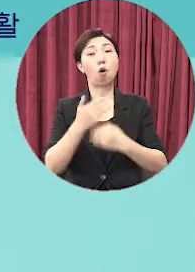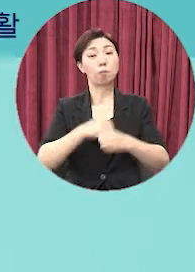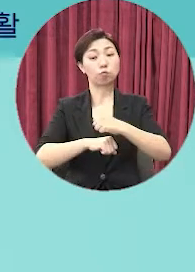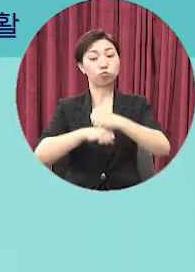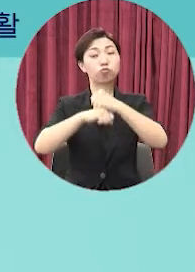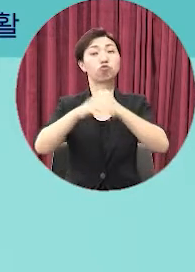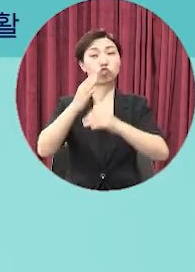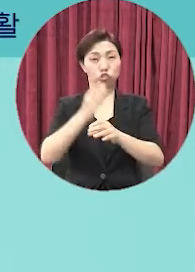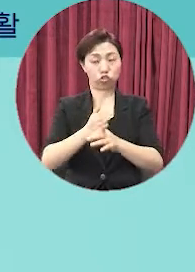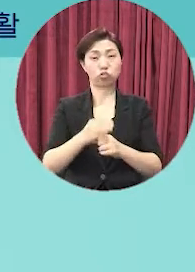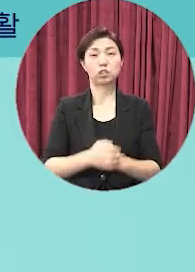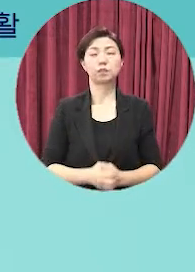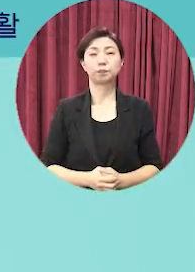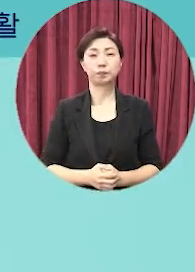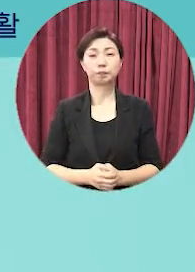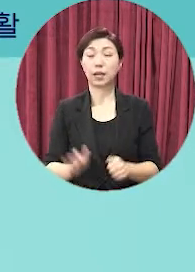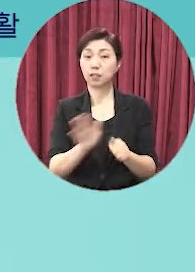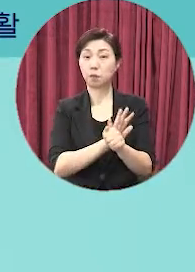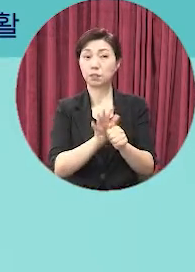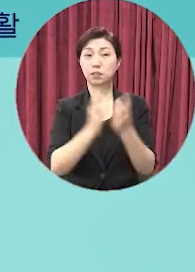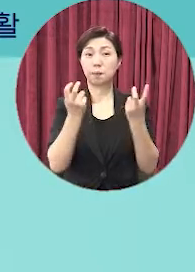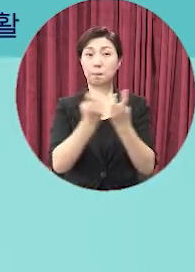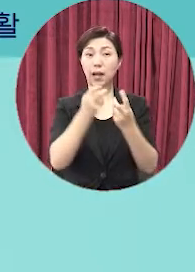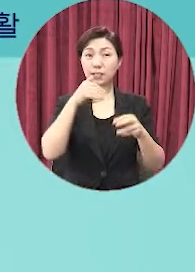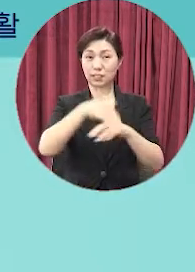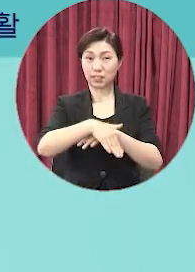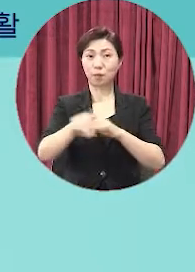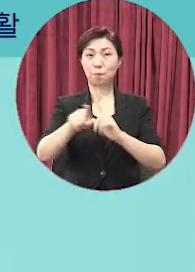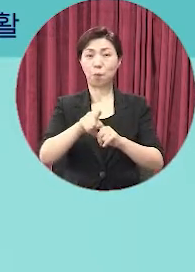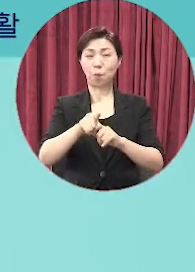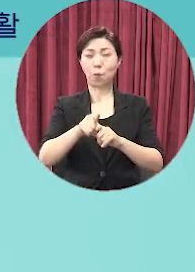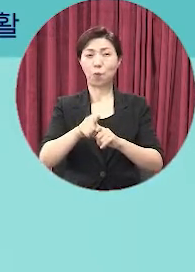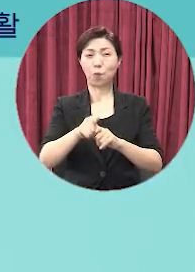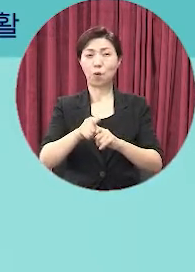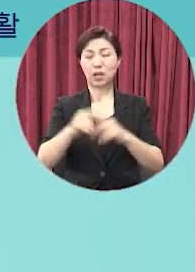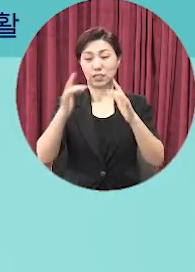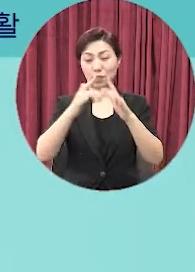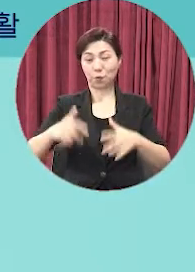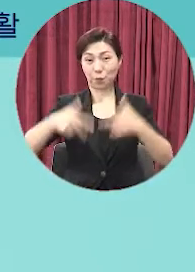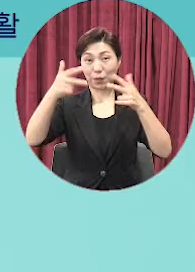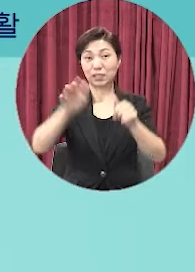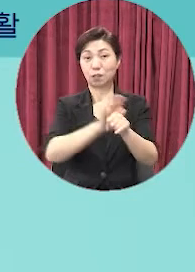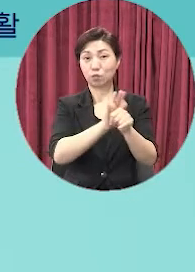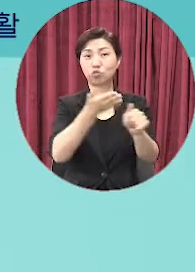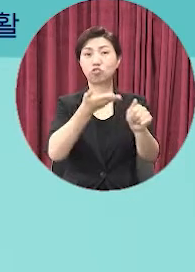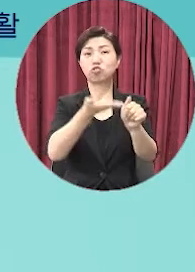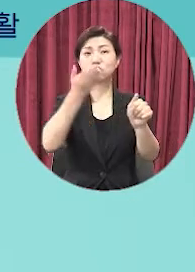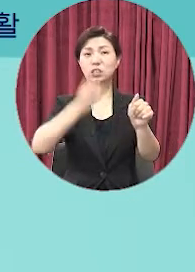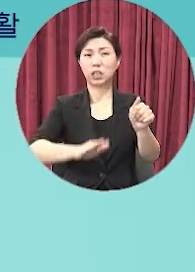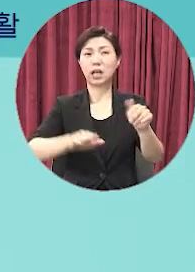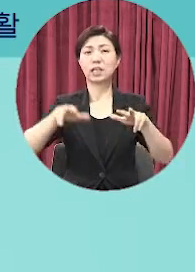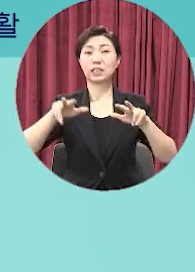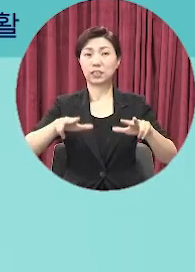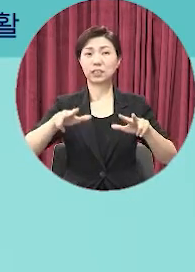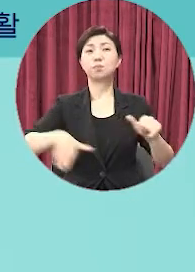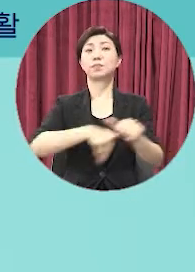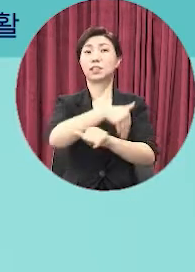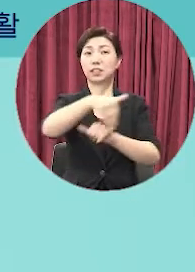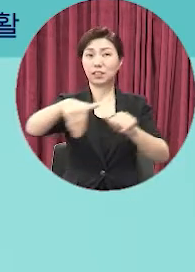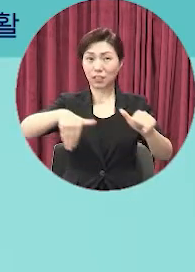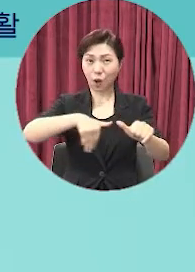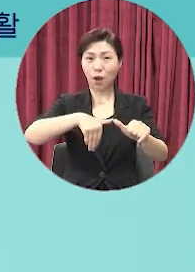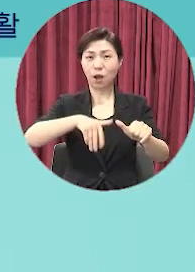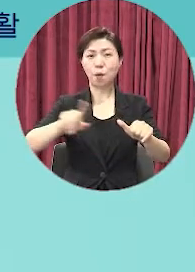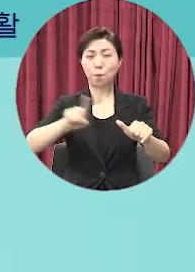그래서 서비스의 방법으로 이러한 비대면 서비스를 제공했지만, 하지만 현재까지는